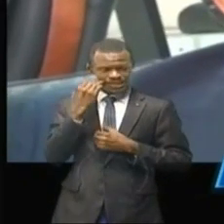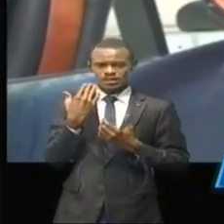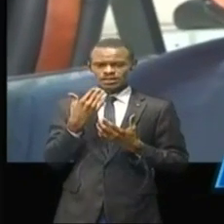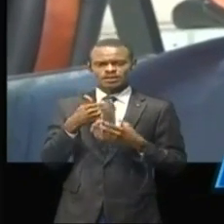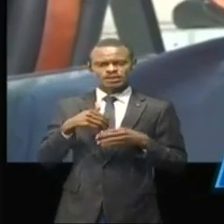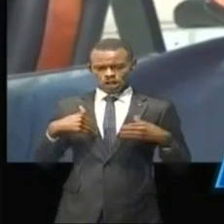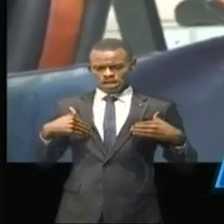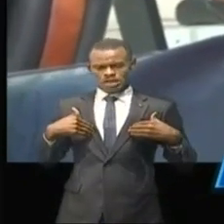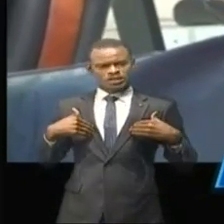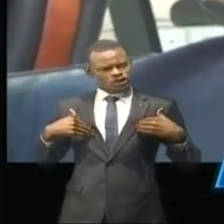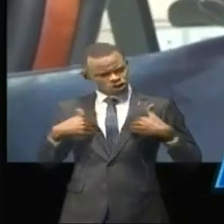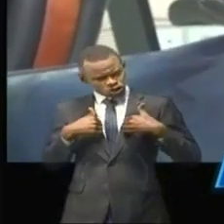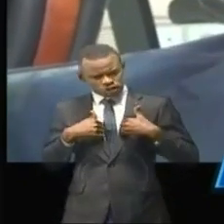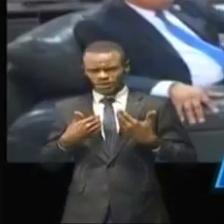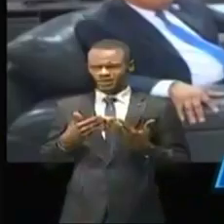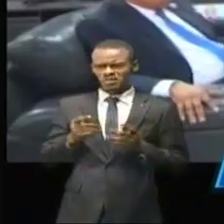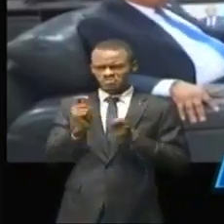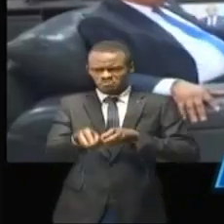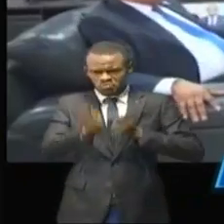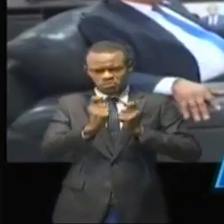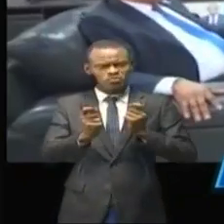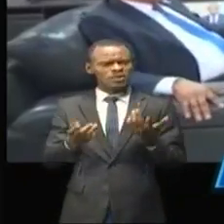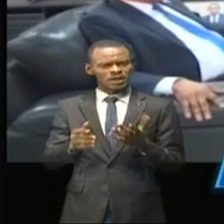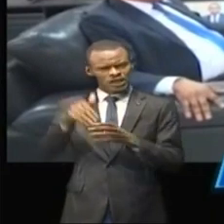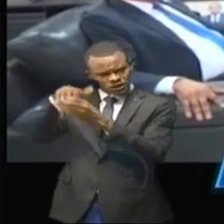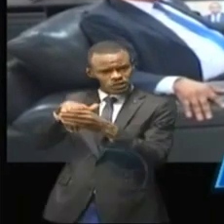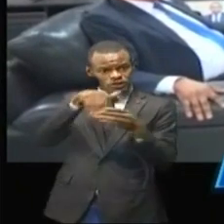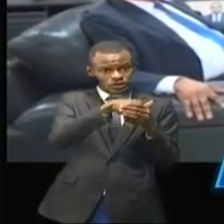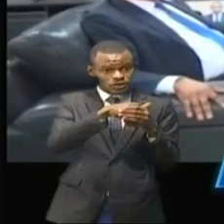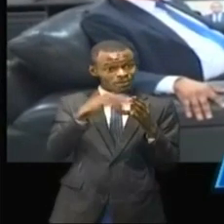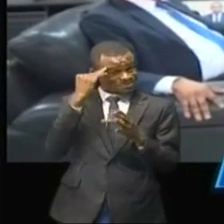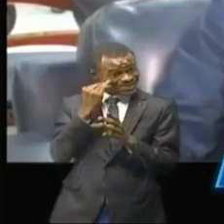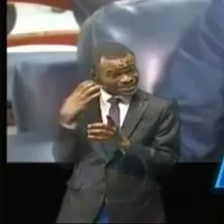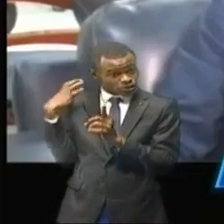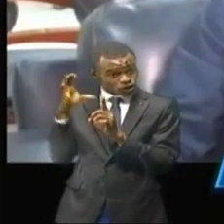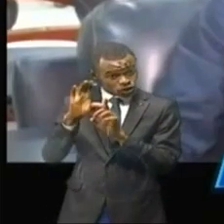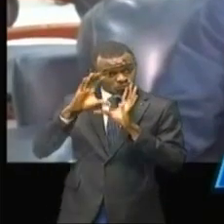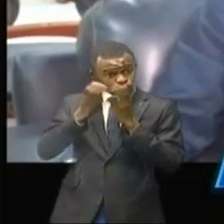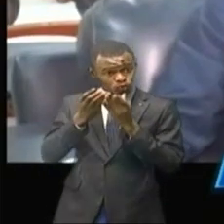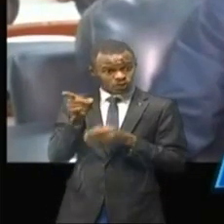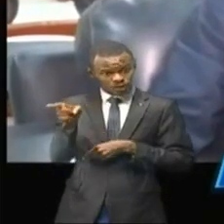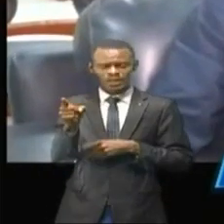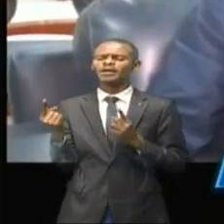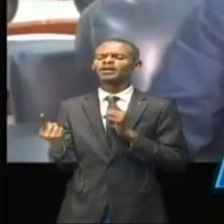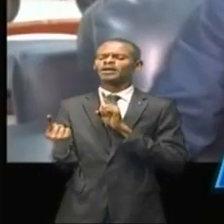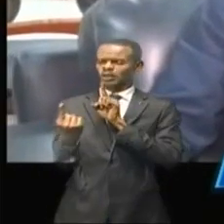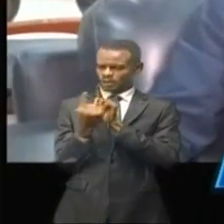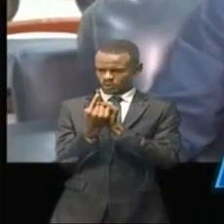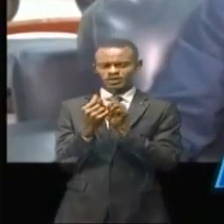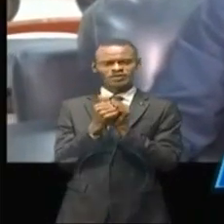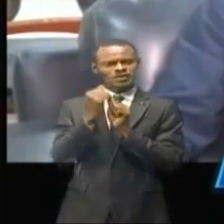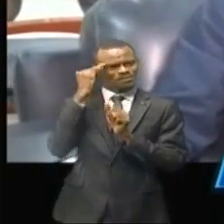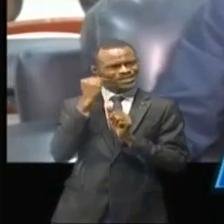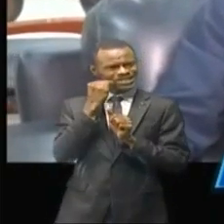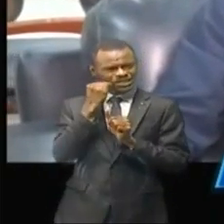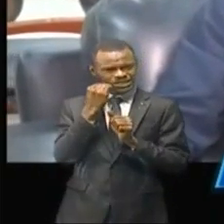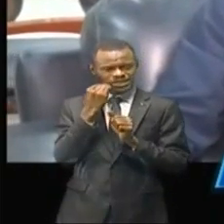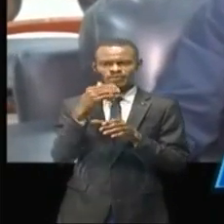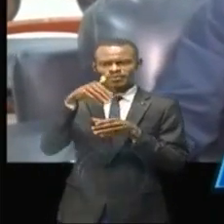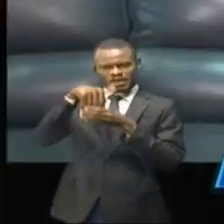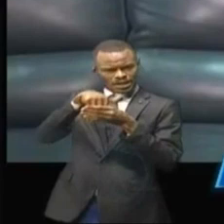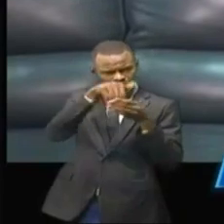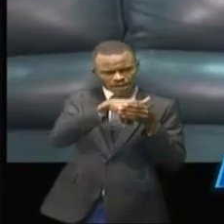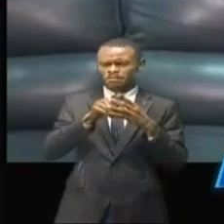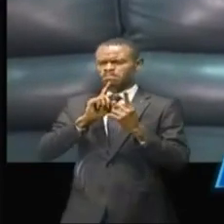l'agriculture de la ville-province Kinshasa a été reçu le même lundi dans la soirée par le ministre Mpanda. À l'issue des échanges entre les